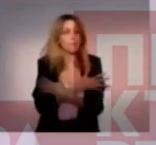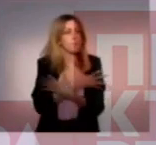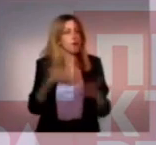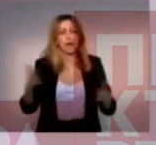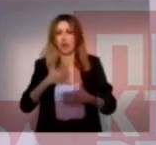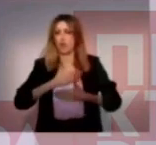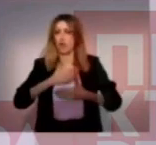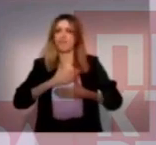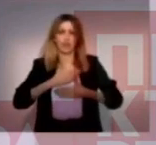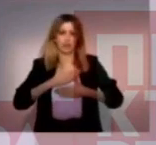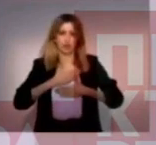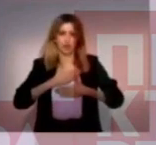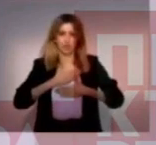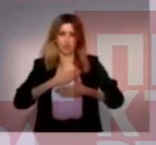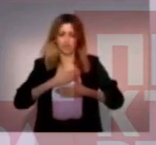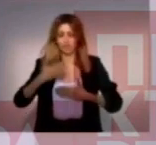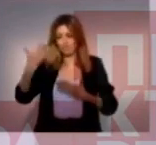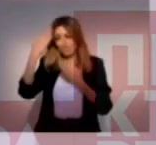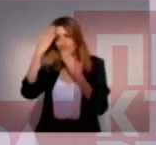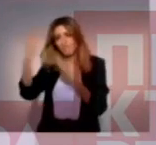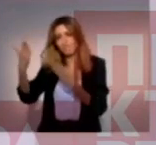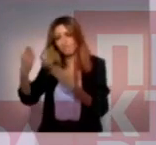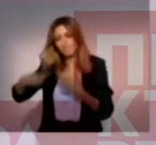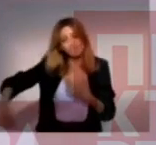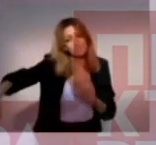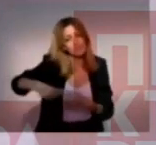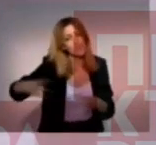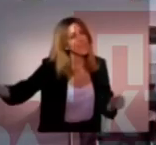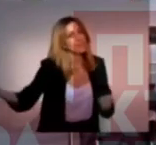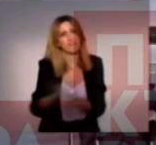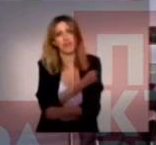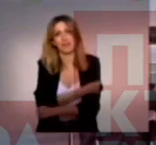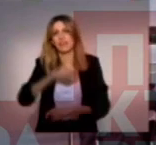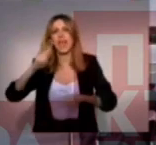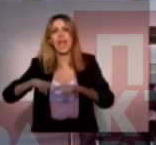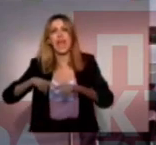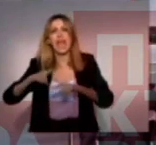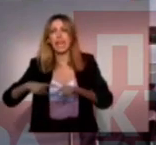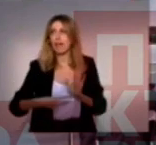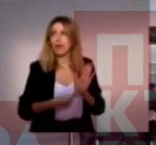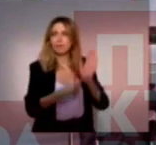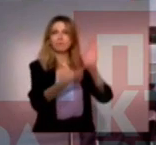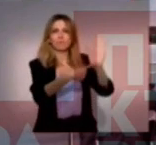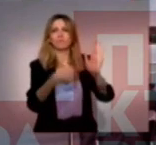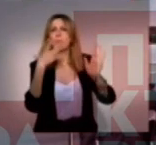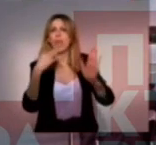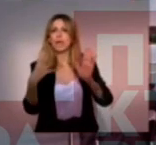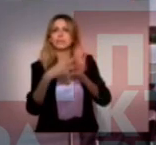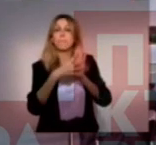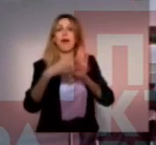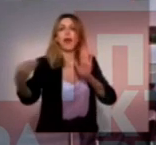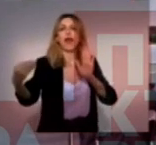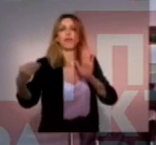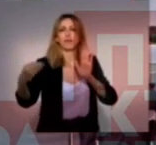μίμηση παγκοσμίως στην αντιμετώπιση αυτής της πρωτοφανούς πανδημίας. Και μιλώντας εδώ πέρα από αυτόν τον ιστορικό